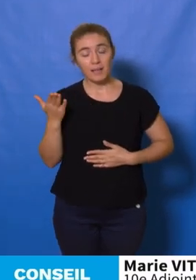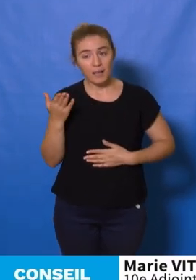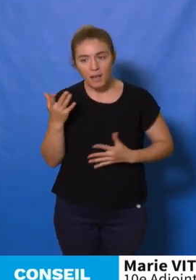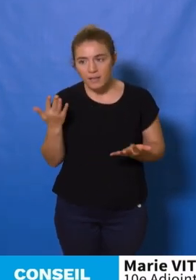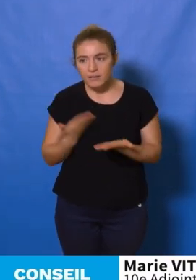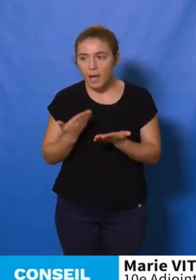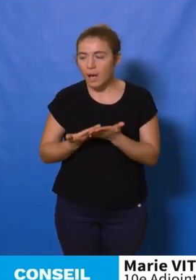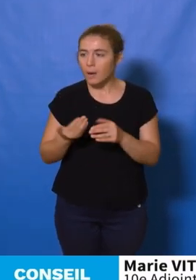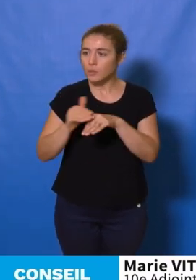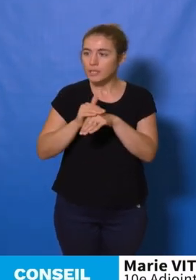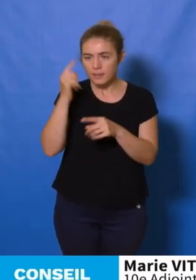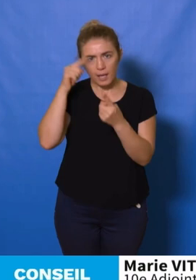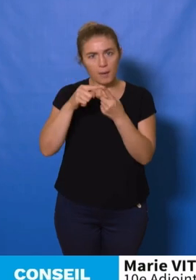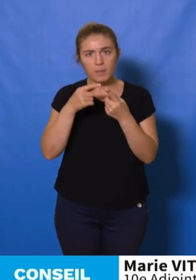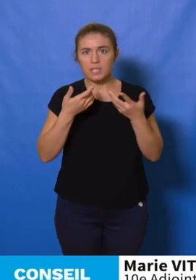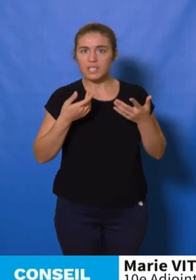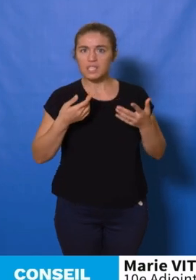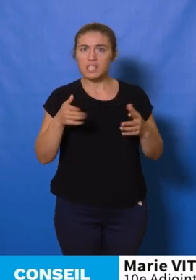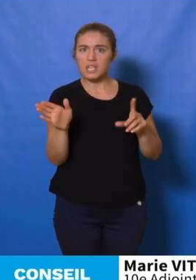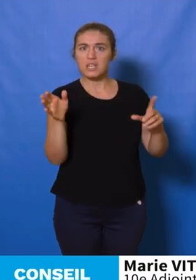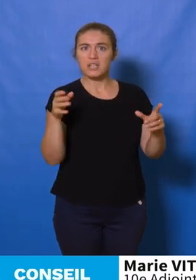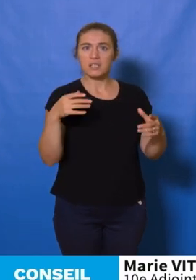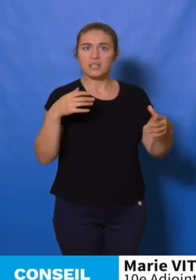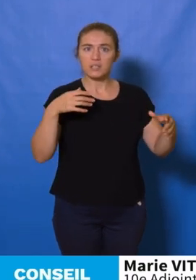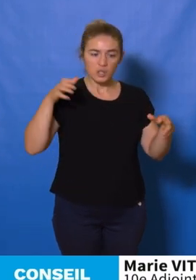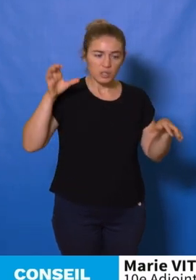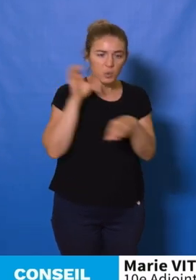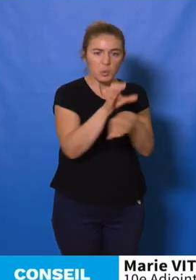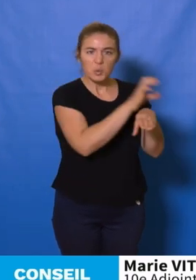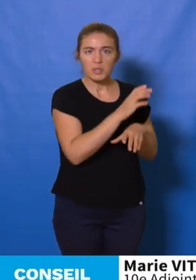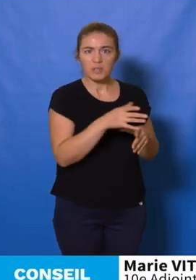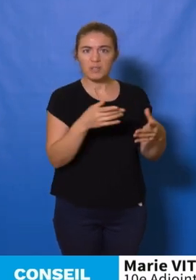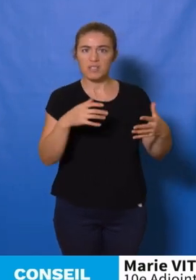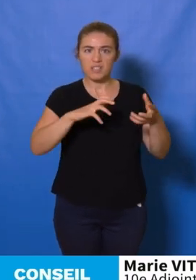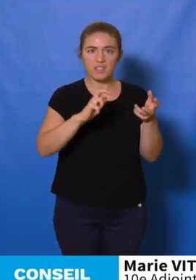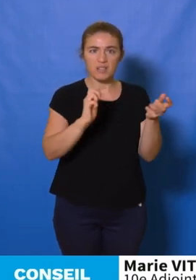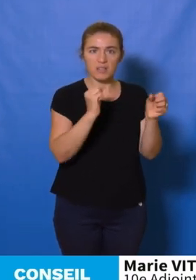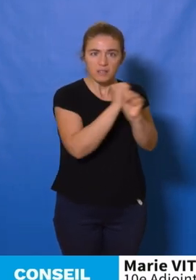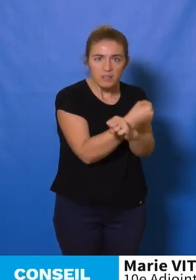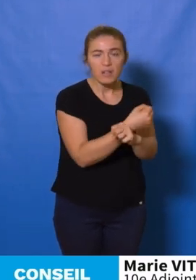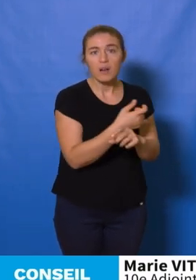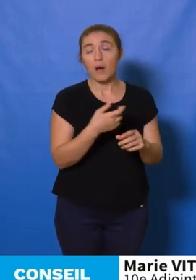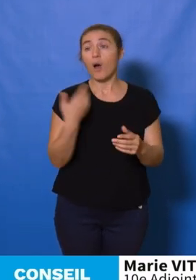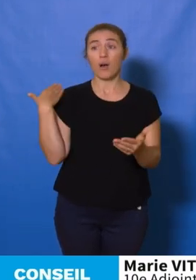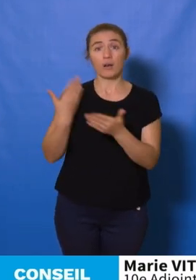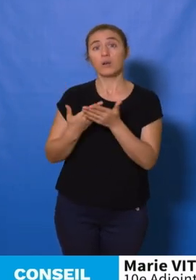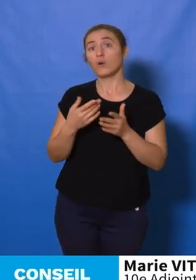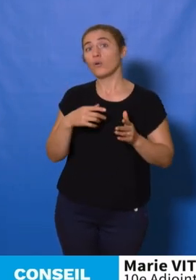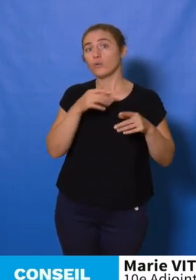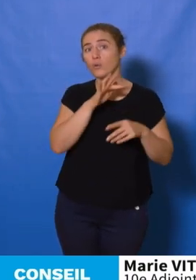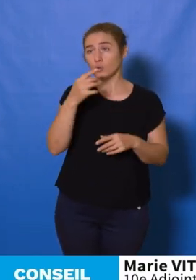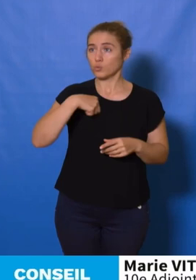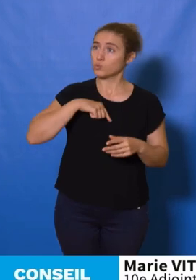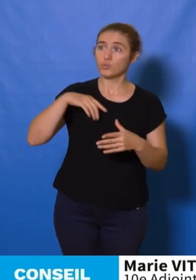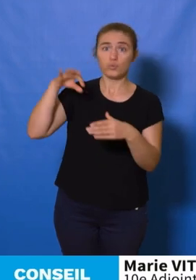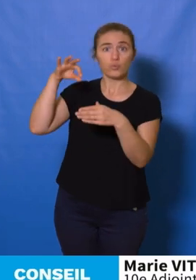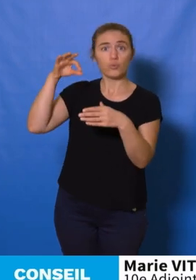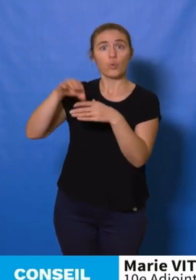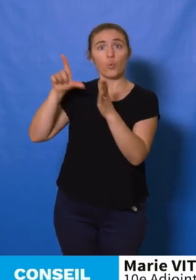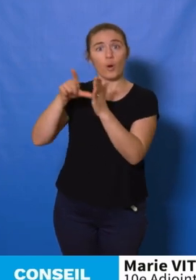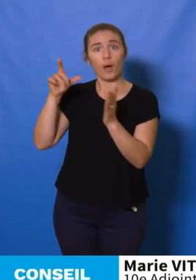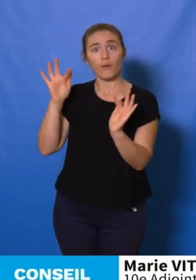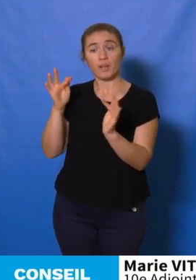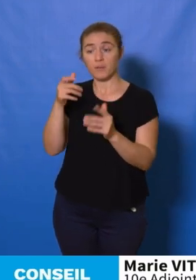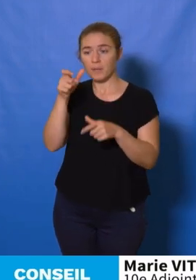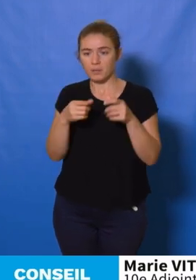politique répressive, alors même que la France a été condamnée 11 fois par la Cour européenne des droits de l'homme sur l'enfermement des mineurs dans ces lieux? Comment peut-on se